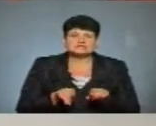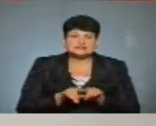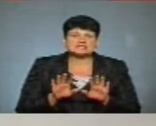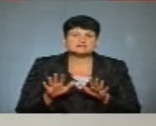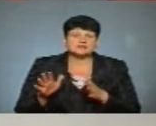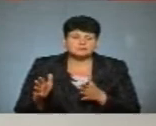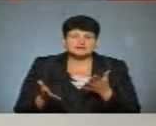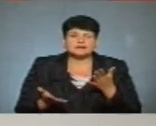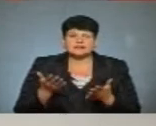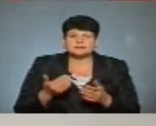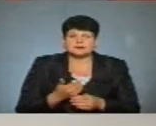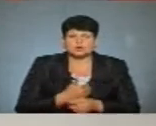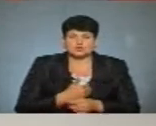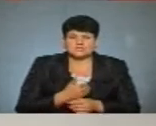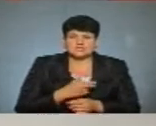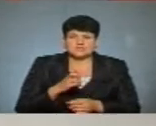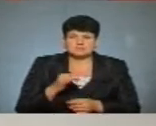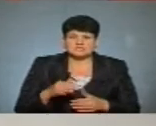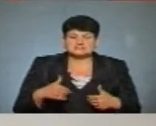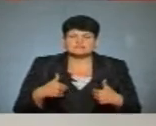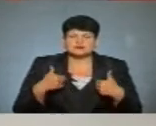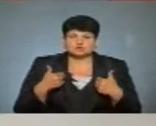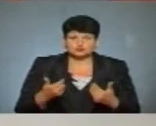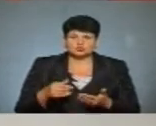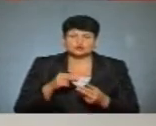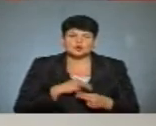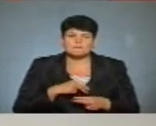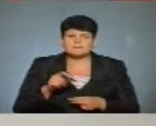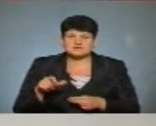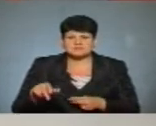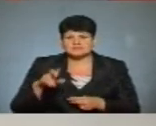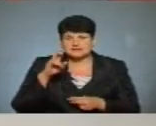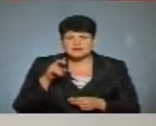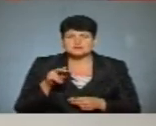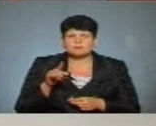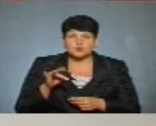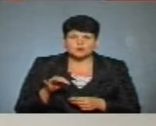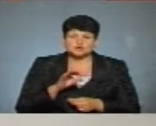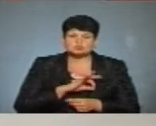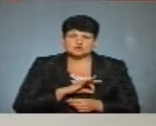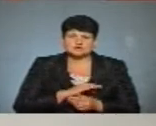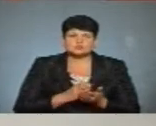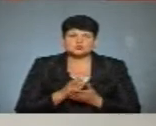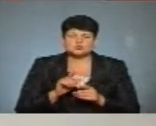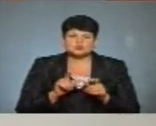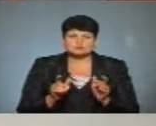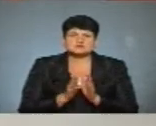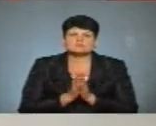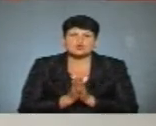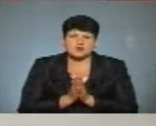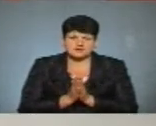випадки, але ми би хотіли звернутися до працівників Держспоживслужби з